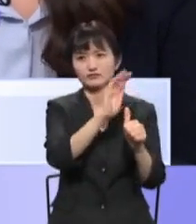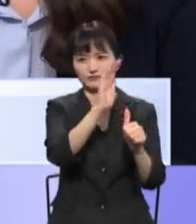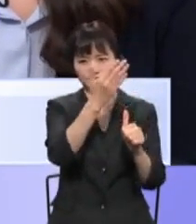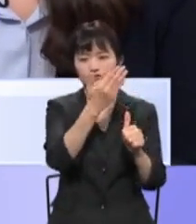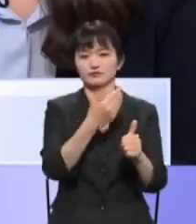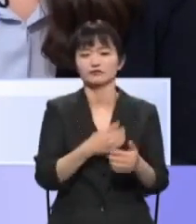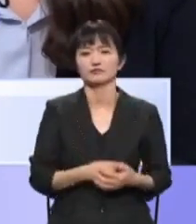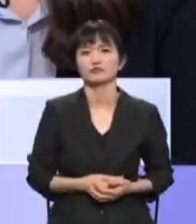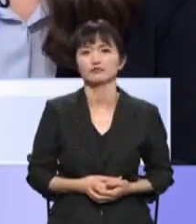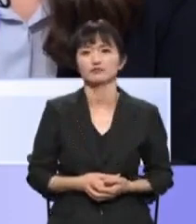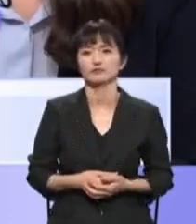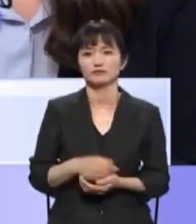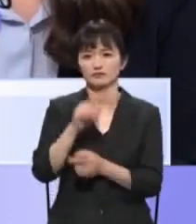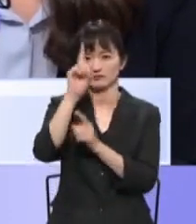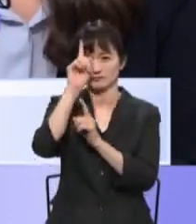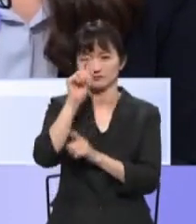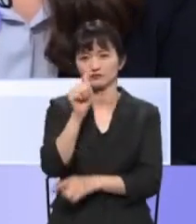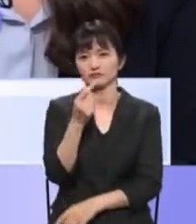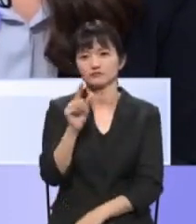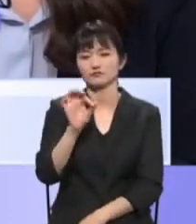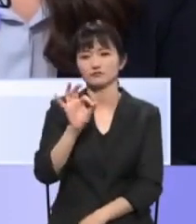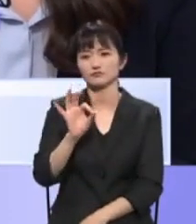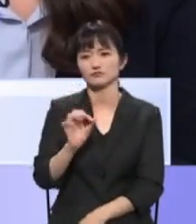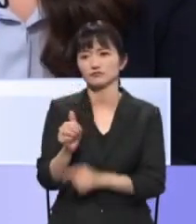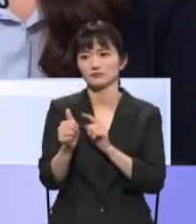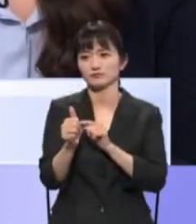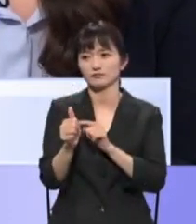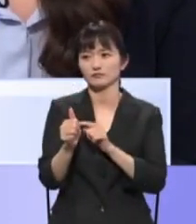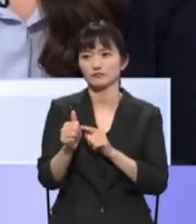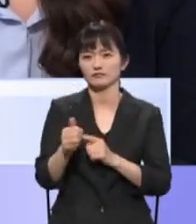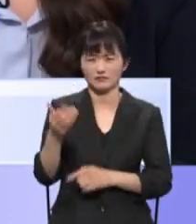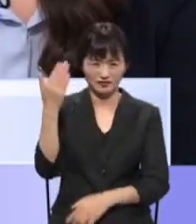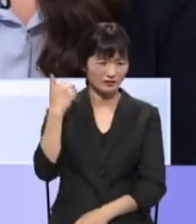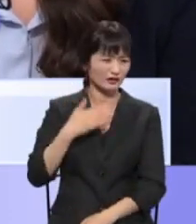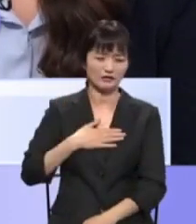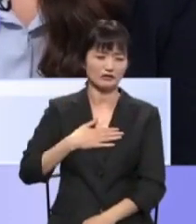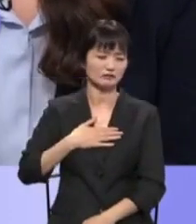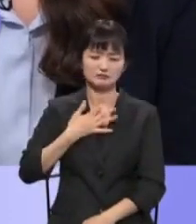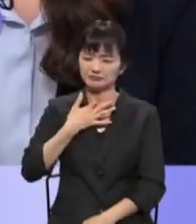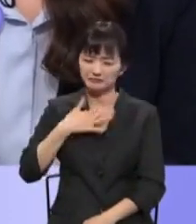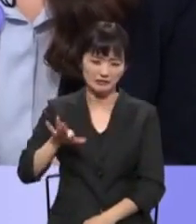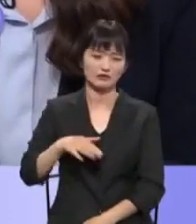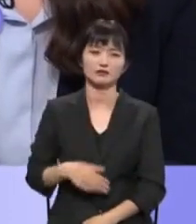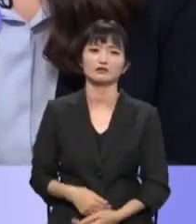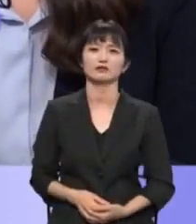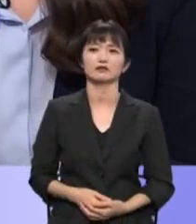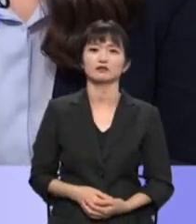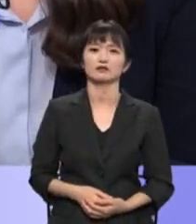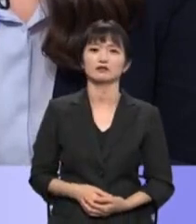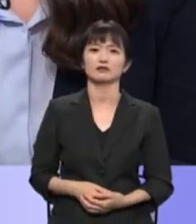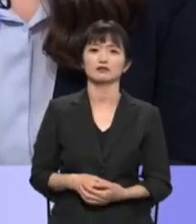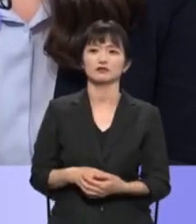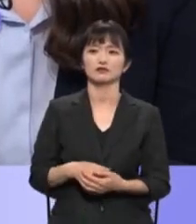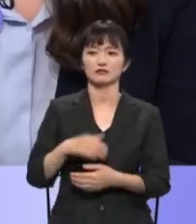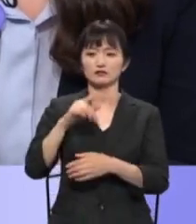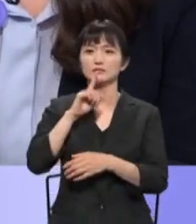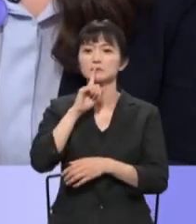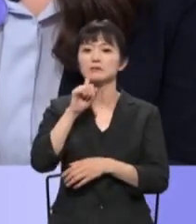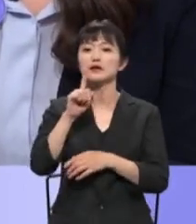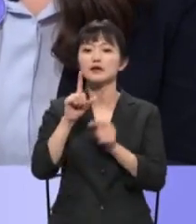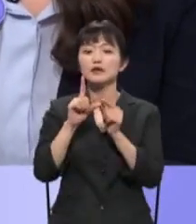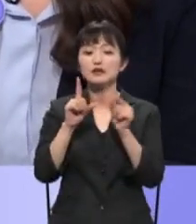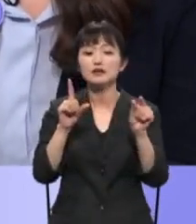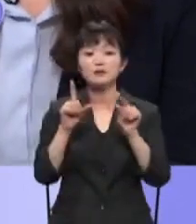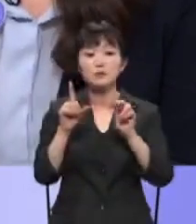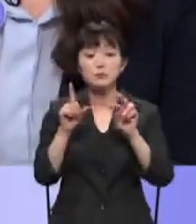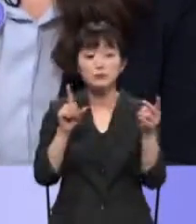거예요. 근데 이화영 지사가 아시다시피 그동안은 계속해서 아는 바가 없다라고 얘기를 해왔죠. 근데 이게 일부 변경이 됐다라는